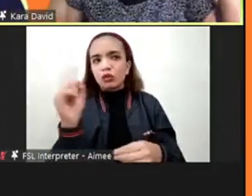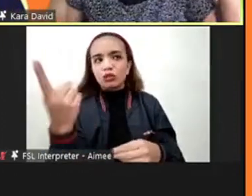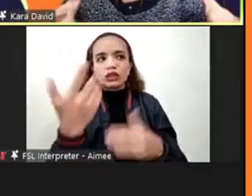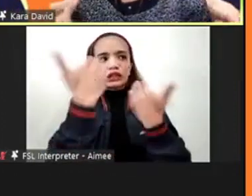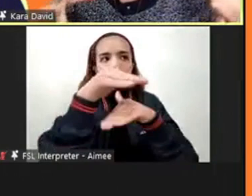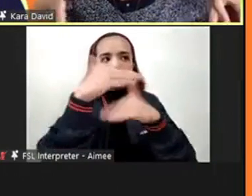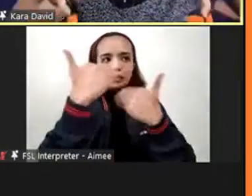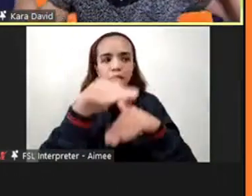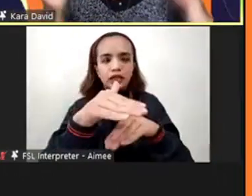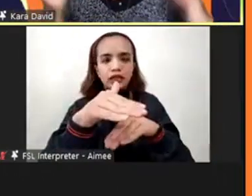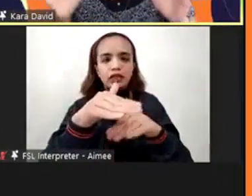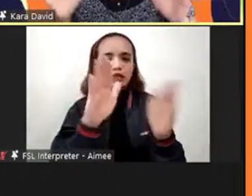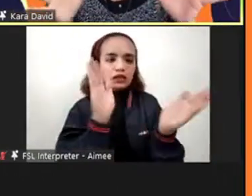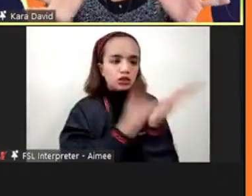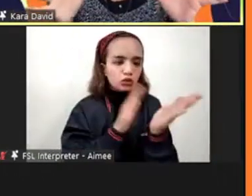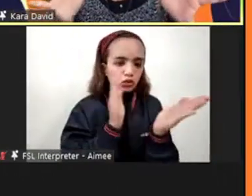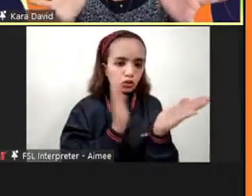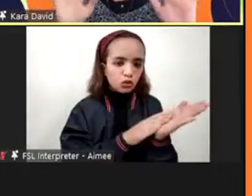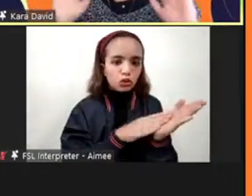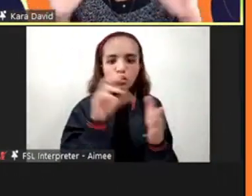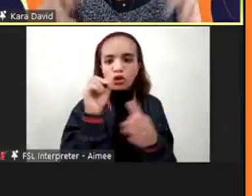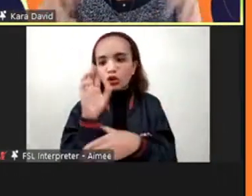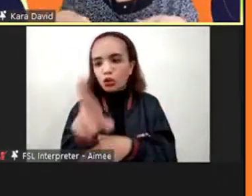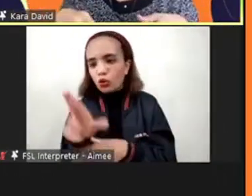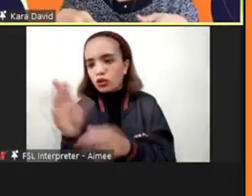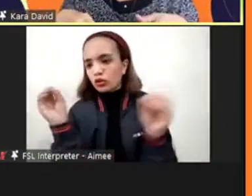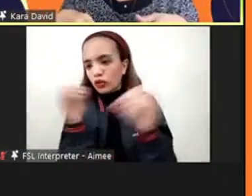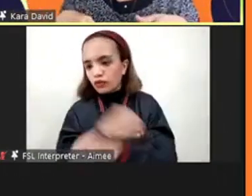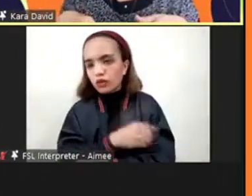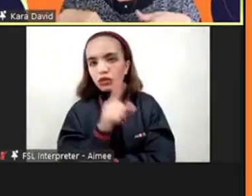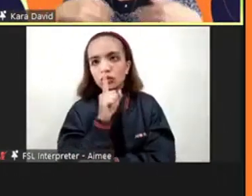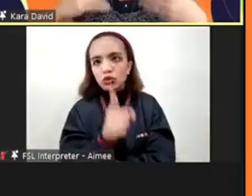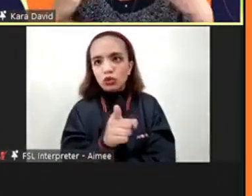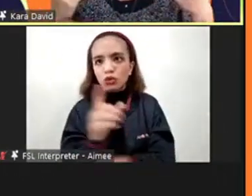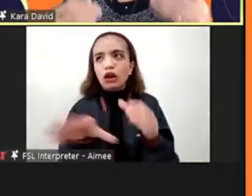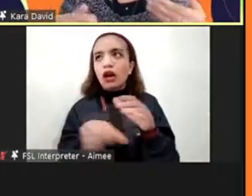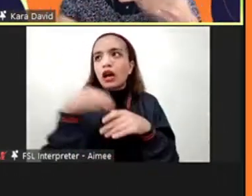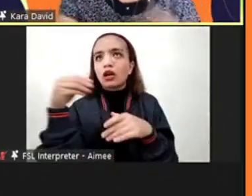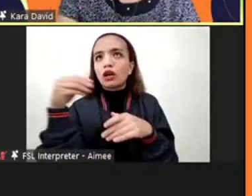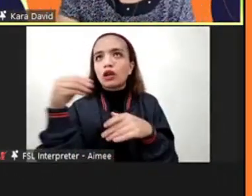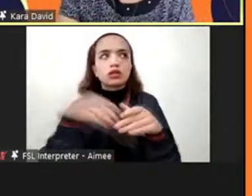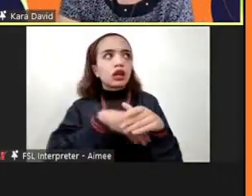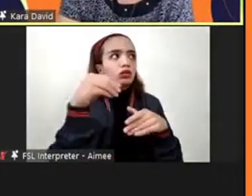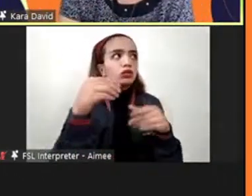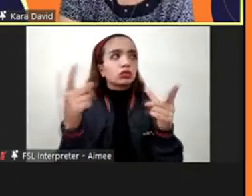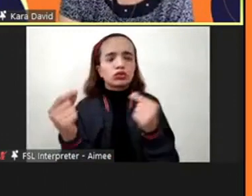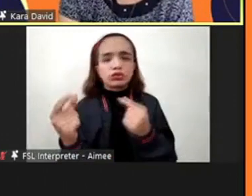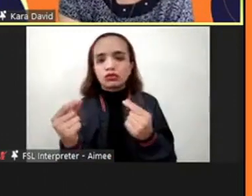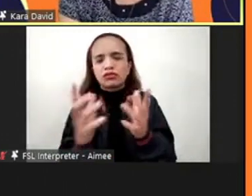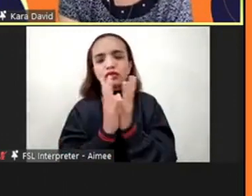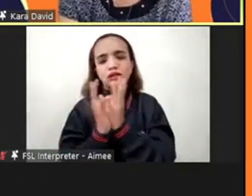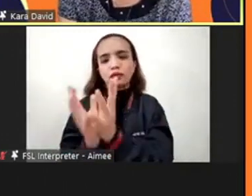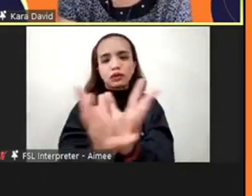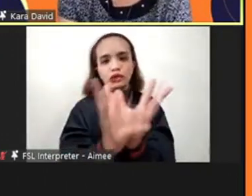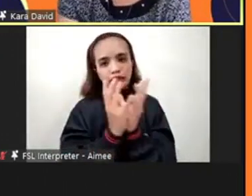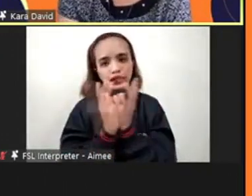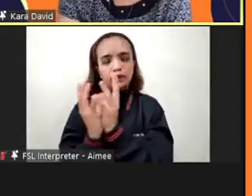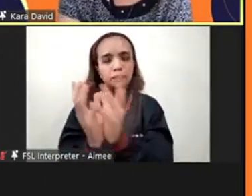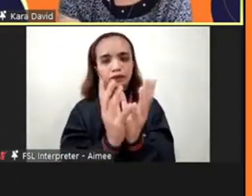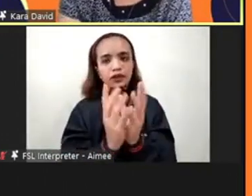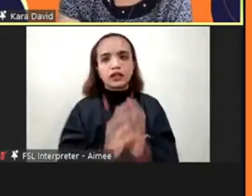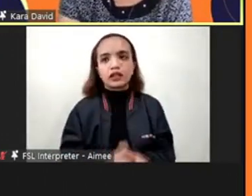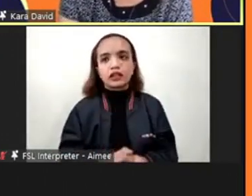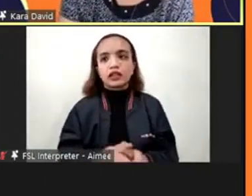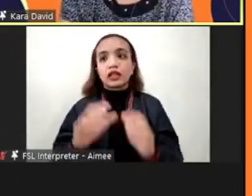niya sa loob ng eskwelahan o sa loob ng kanyang opisina. Talagang lumalabas siya talaga doon sa mga communities. To discuss